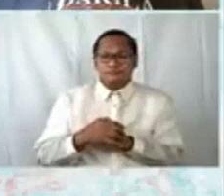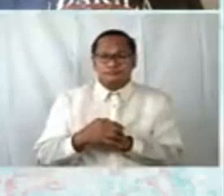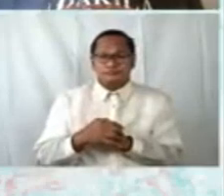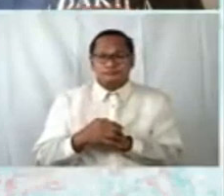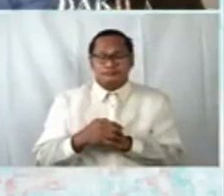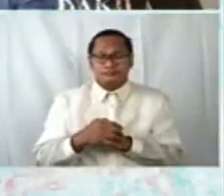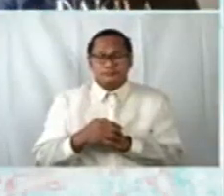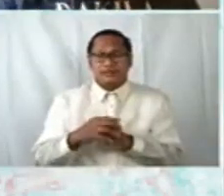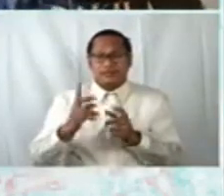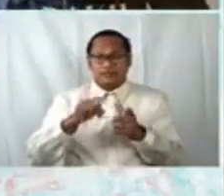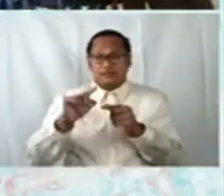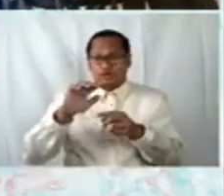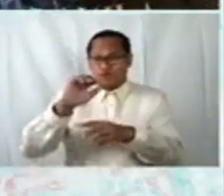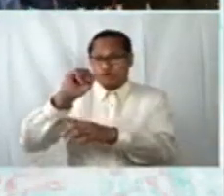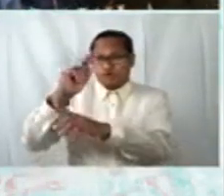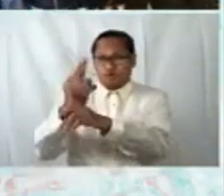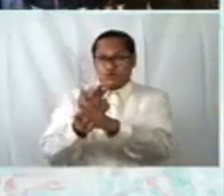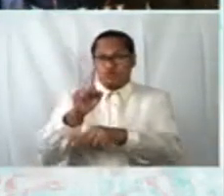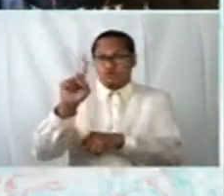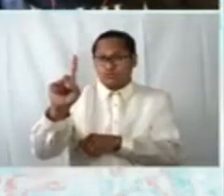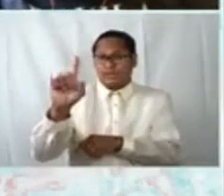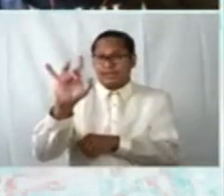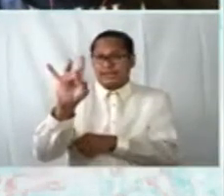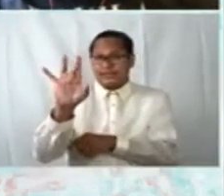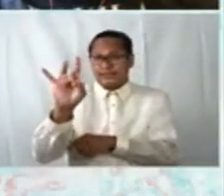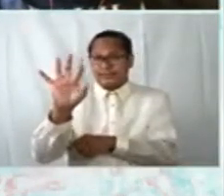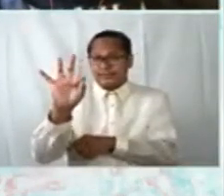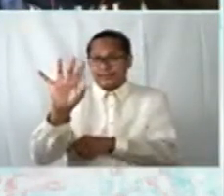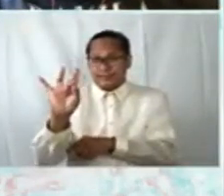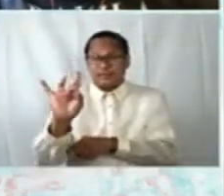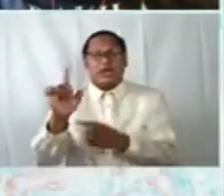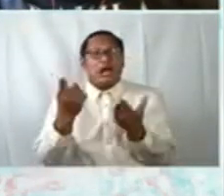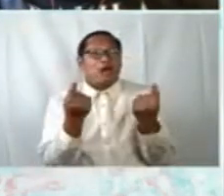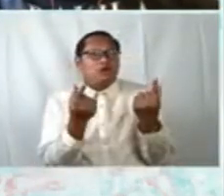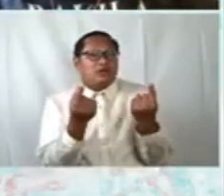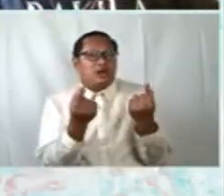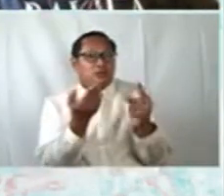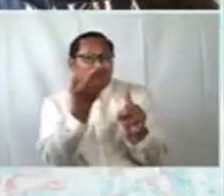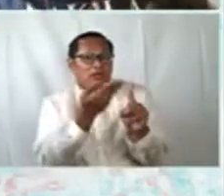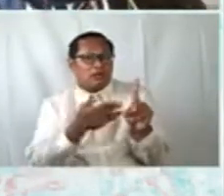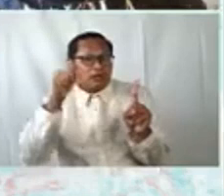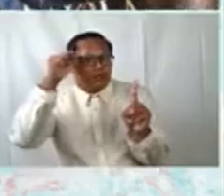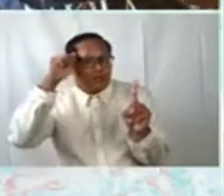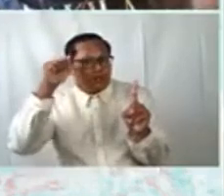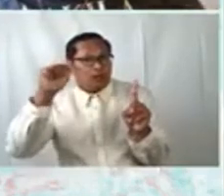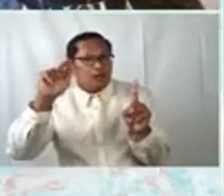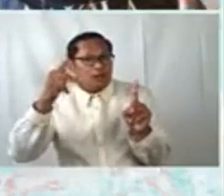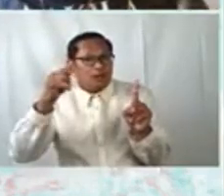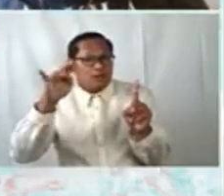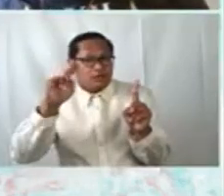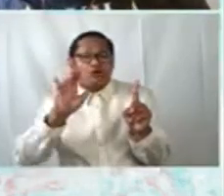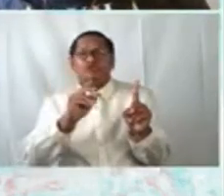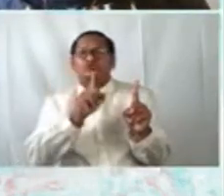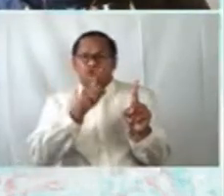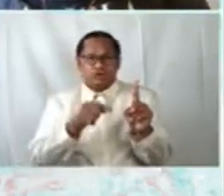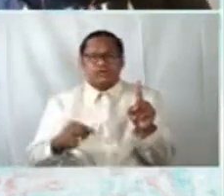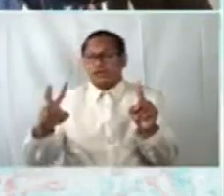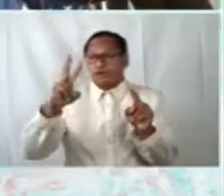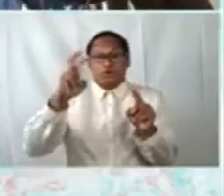And on August 1, 1898, anong ginawa niya? No? Ni-witness ng 200